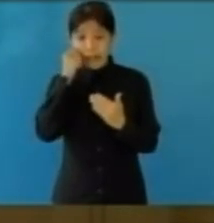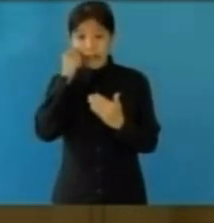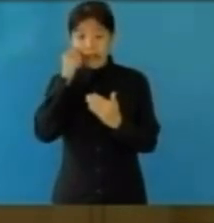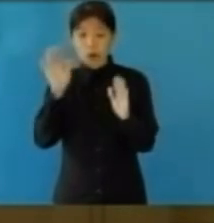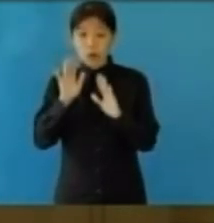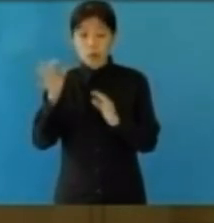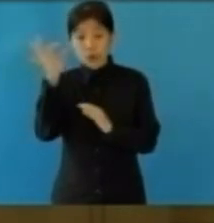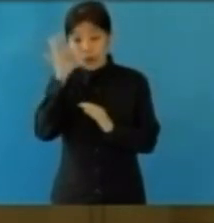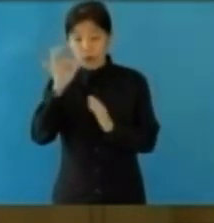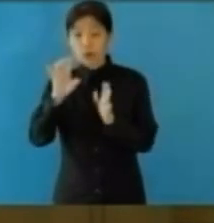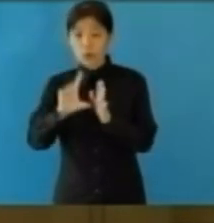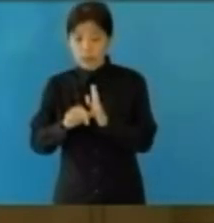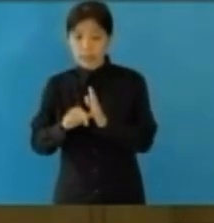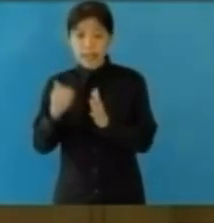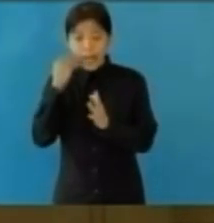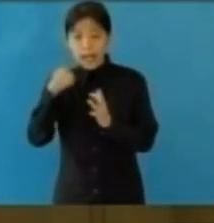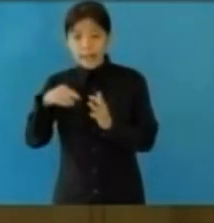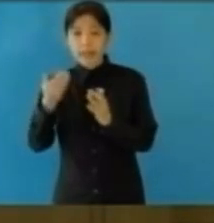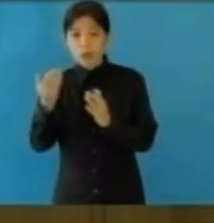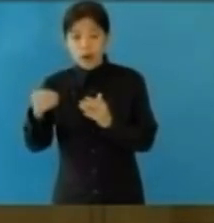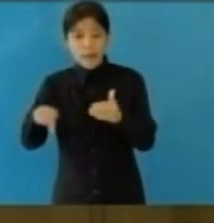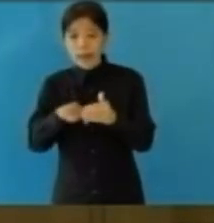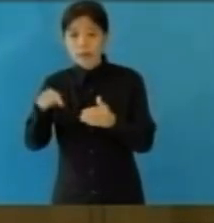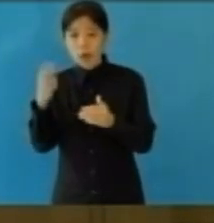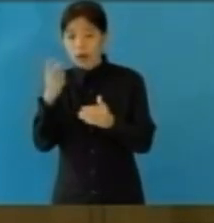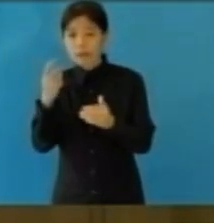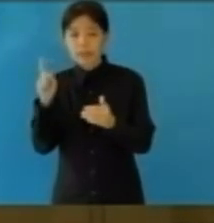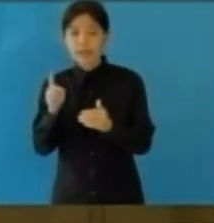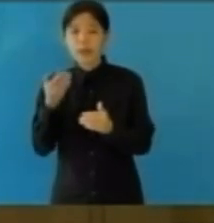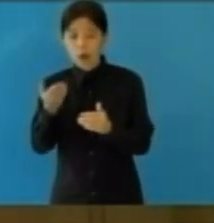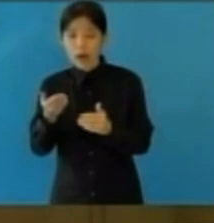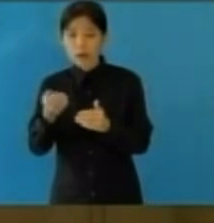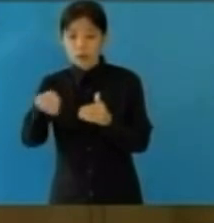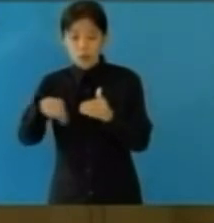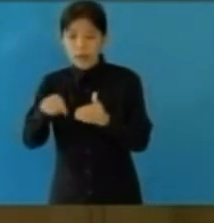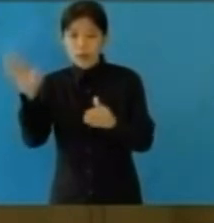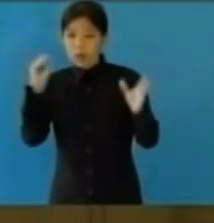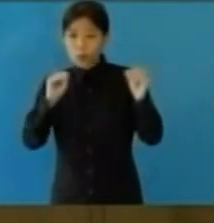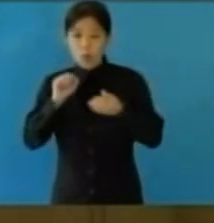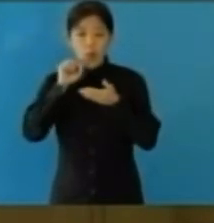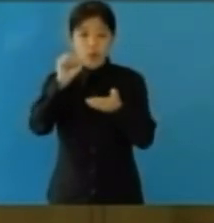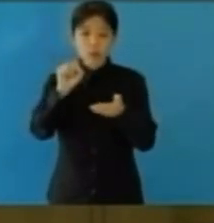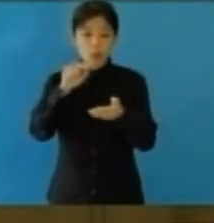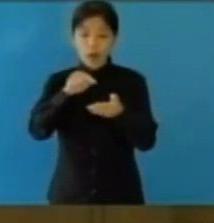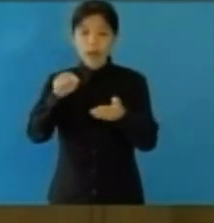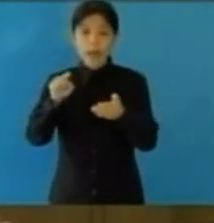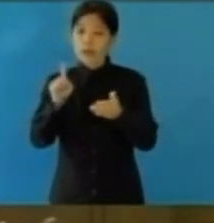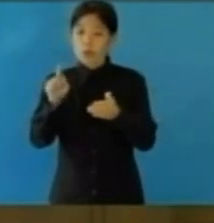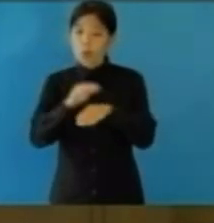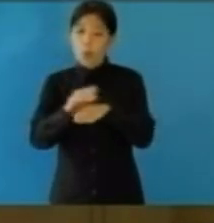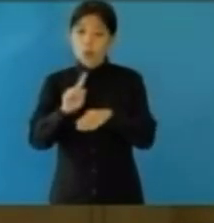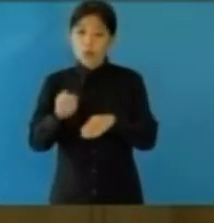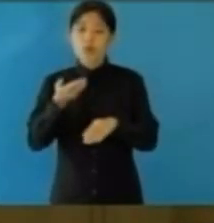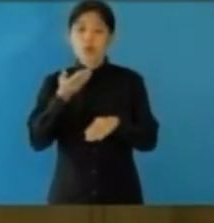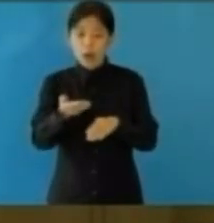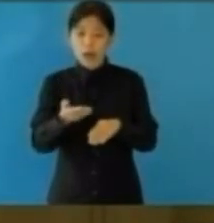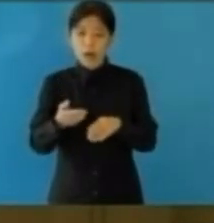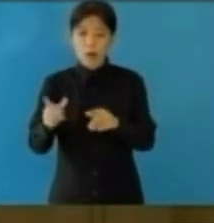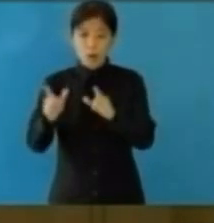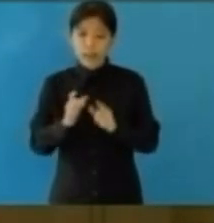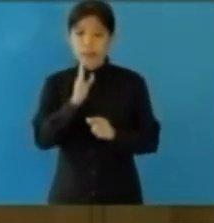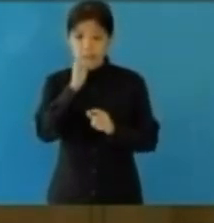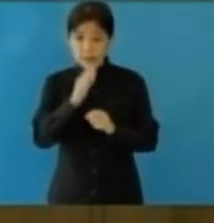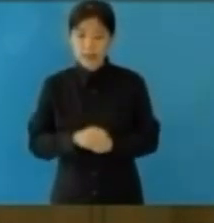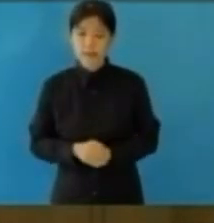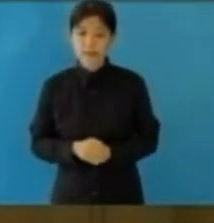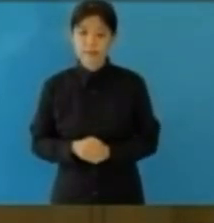報収集されて、その情報等をどの市町村教育委員会に提供されるのか、その設置に向けた検討についてですね、それぞれお答えください。次に農業